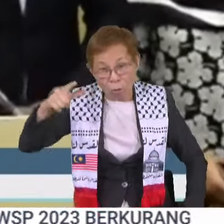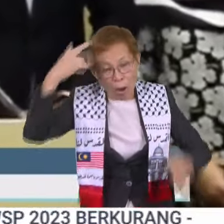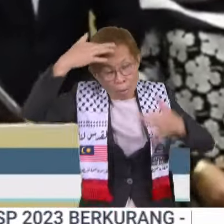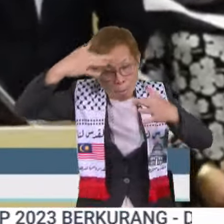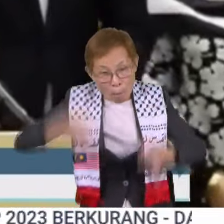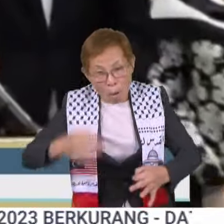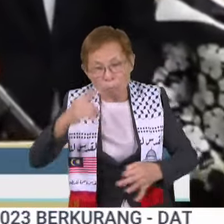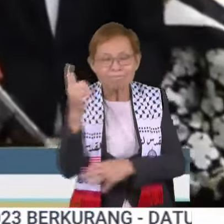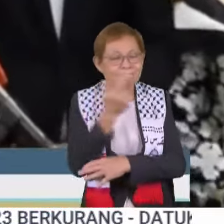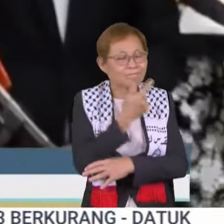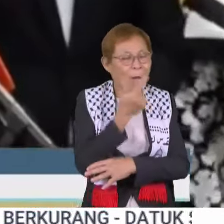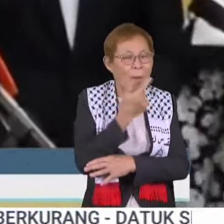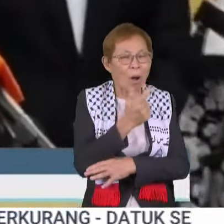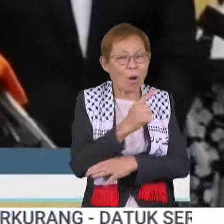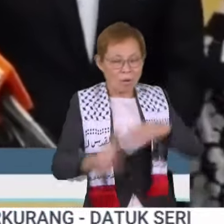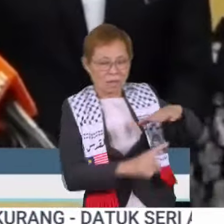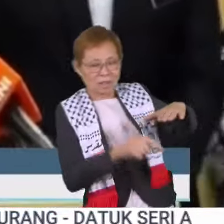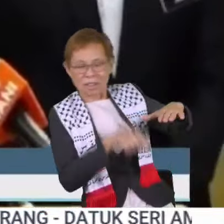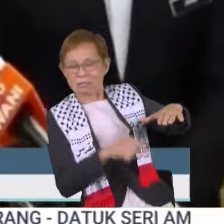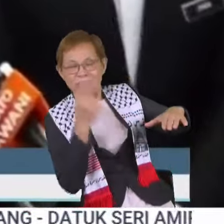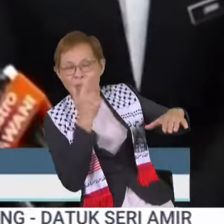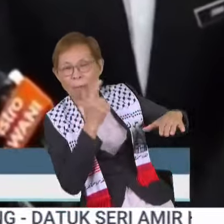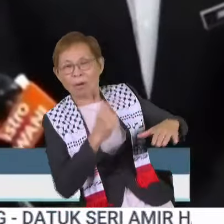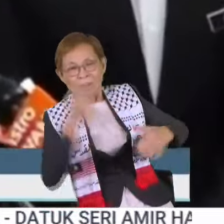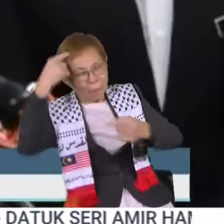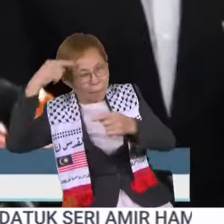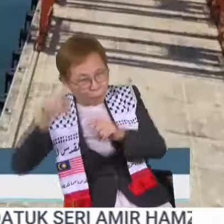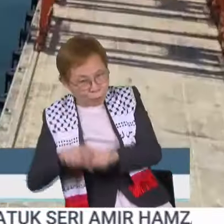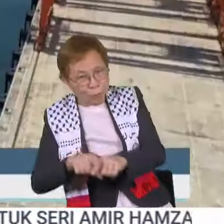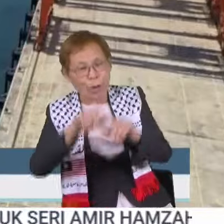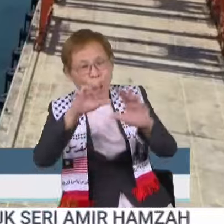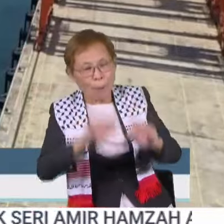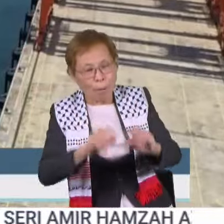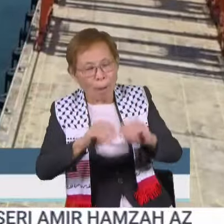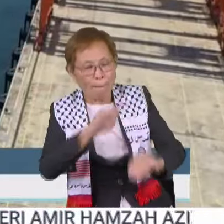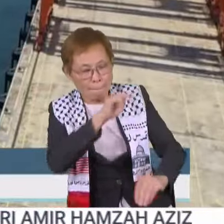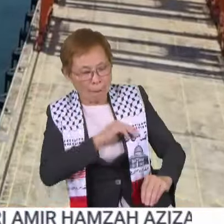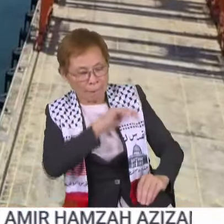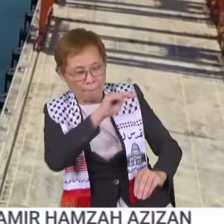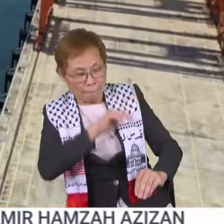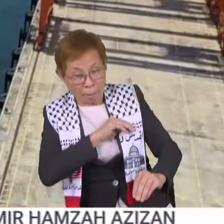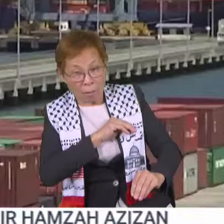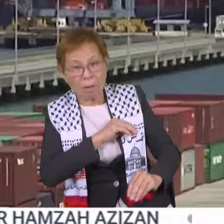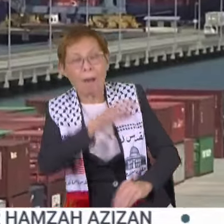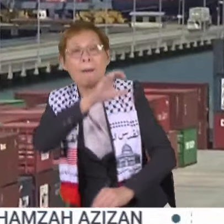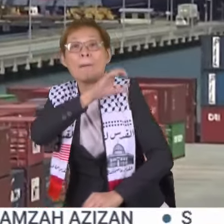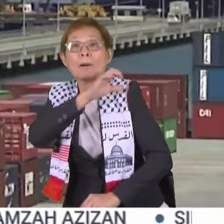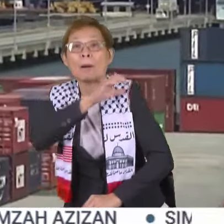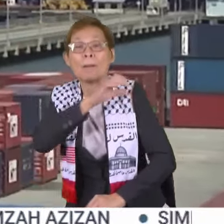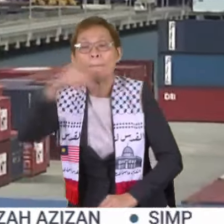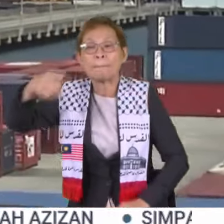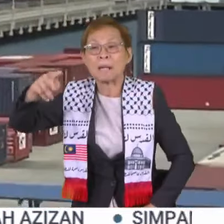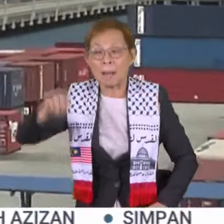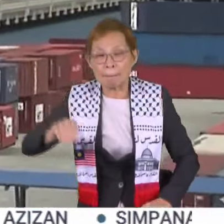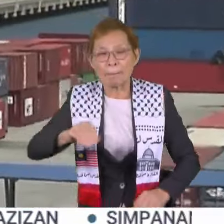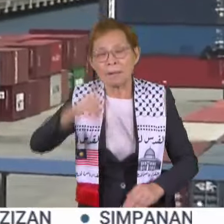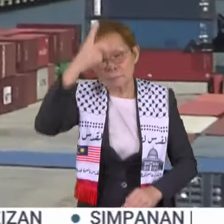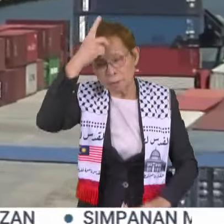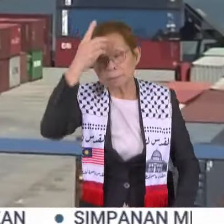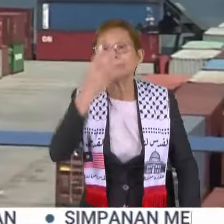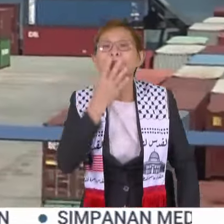keputusan untuk tidak menggunakan dasar itu dipersetujui dalam mesyuarat jemaah menteri yang dipengerusikan Perdana Menteri